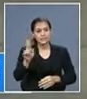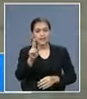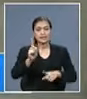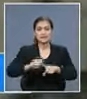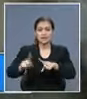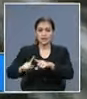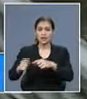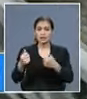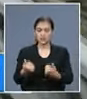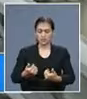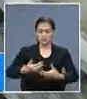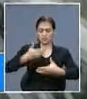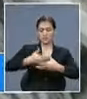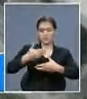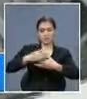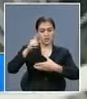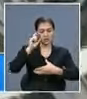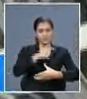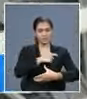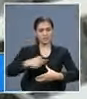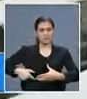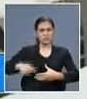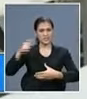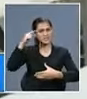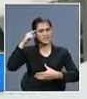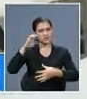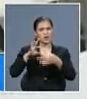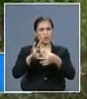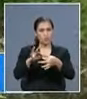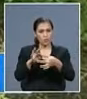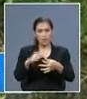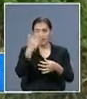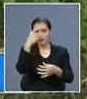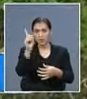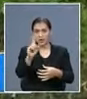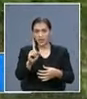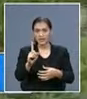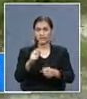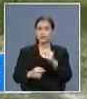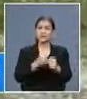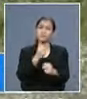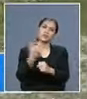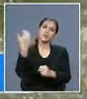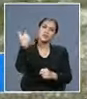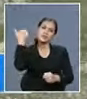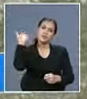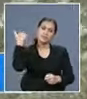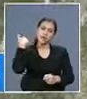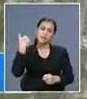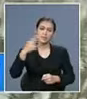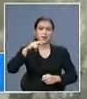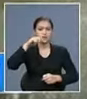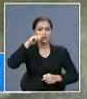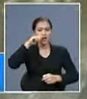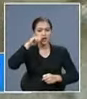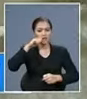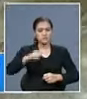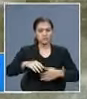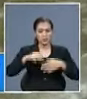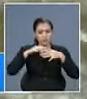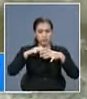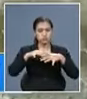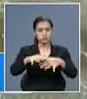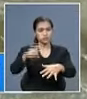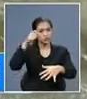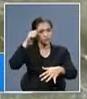เขื่อนภูมิพลนะครับขณะนี้มีความน่าเป็นห่วงมากที่สุดเพราะถือว่ามีน้อยกว่ากว่าหลายปีที่ผ่านมาขณะนี้ปล่อยน้ำเพียง 7ล้านลูกบาทเมตต่อ